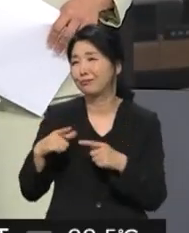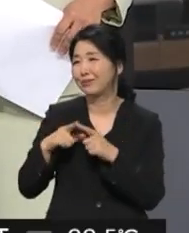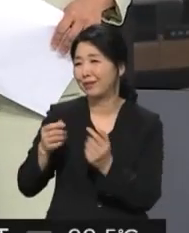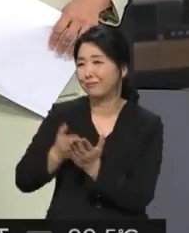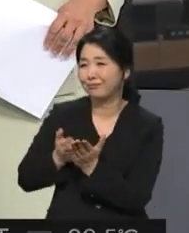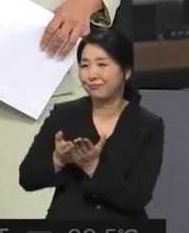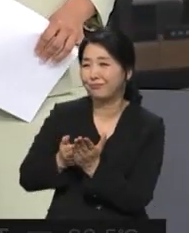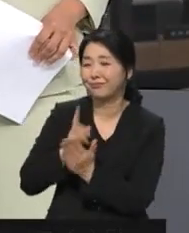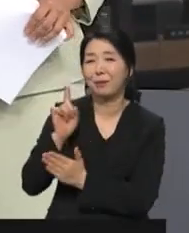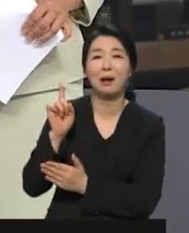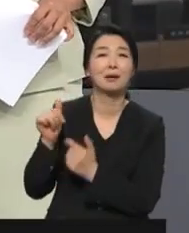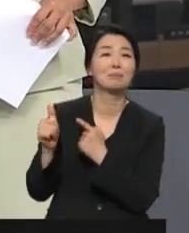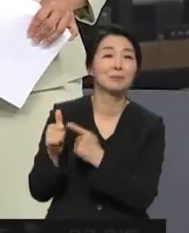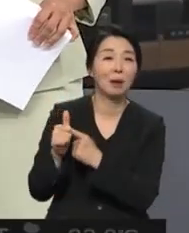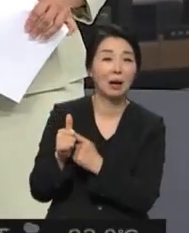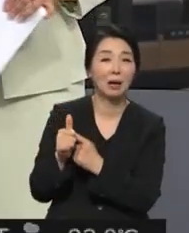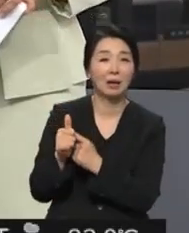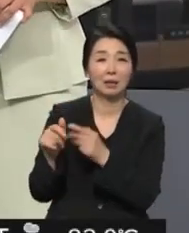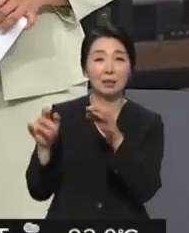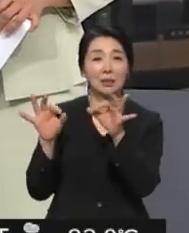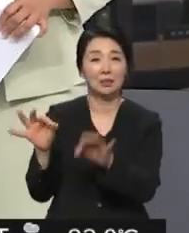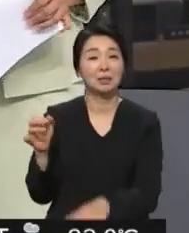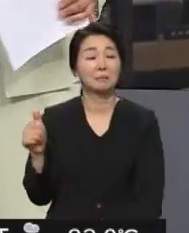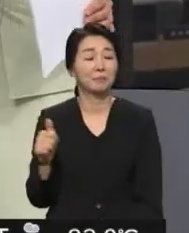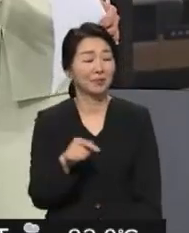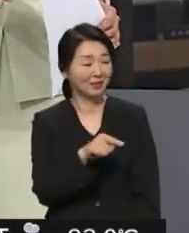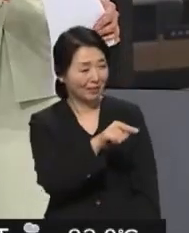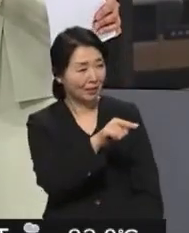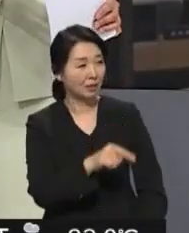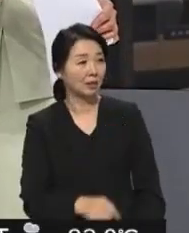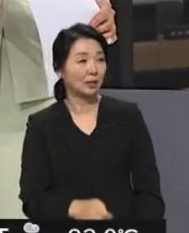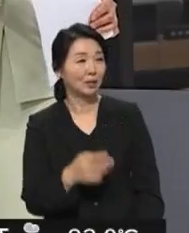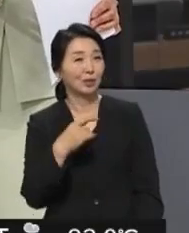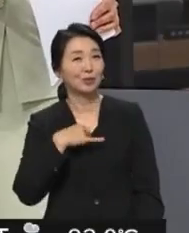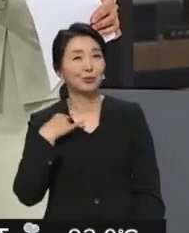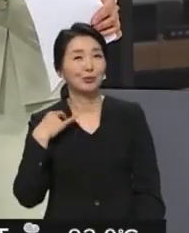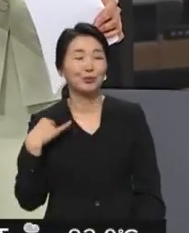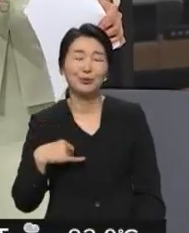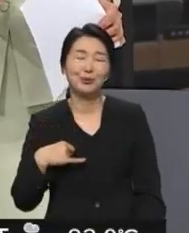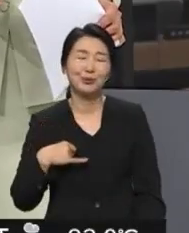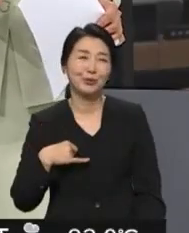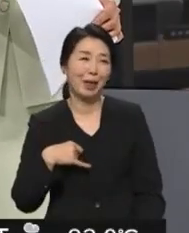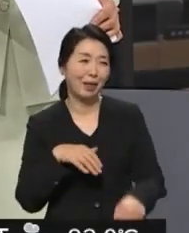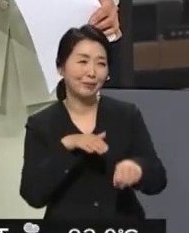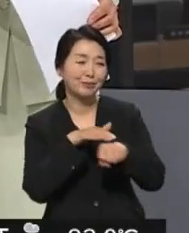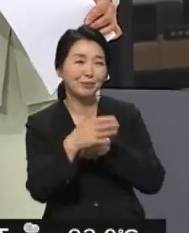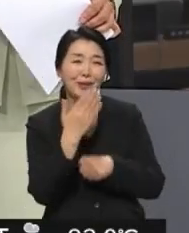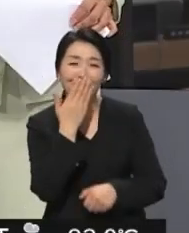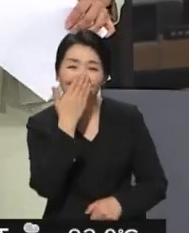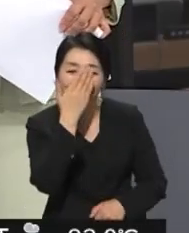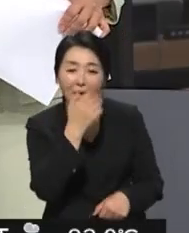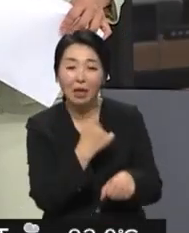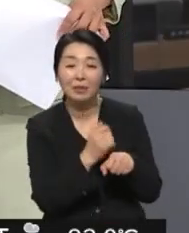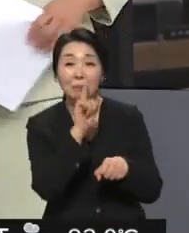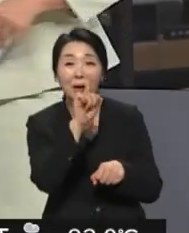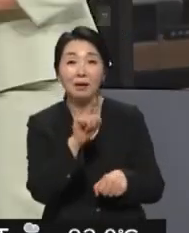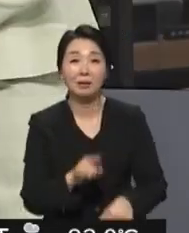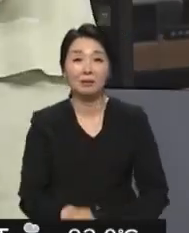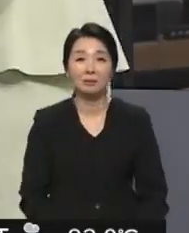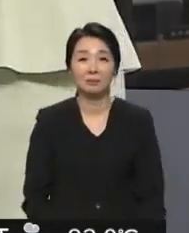이렇게 목소리를 높였고요. 김기현 대표는 이 대표가 중국의 사대주의 외교를 했다. 이런 부분